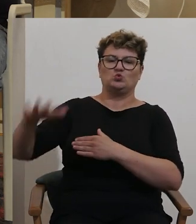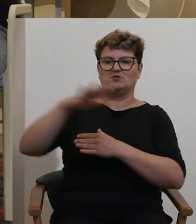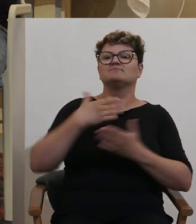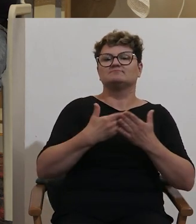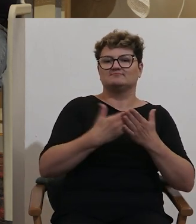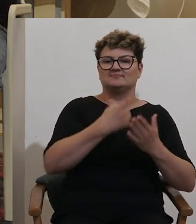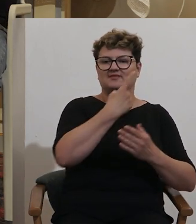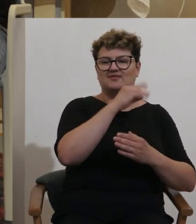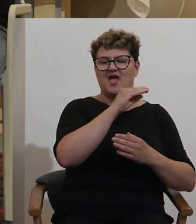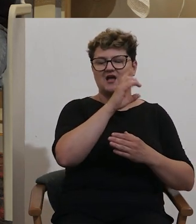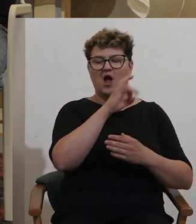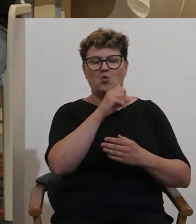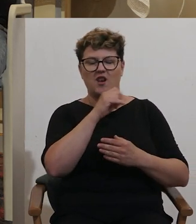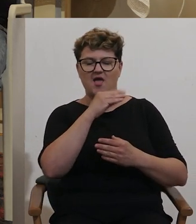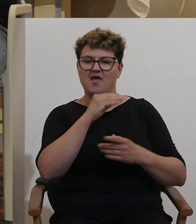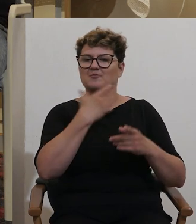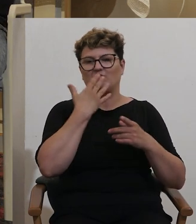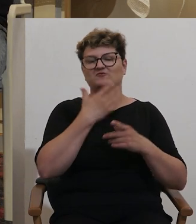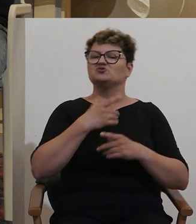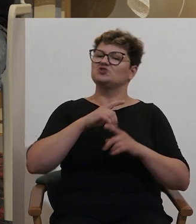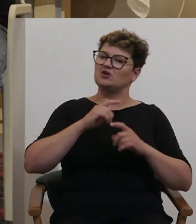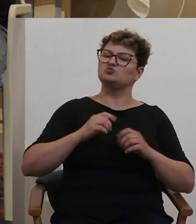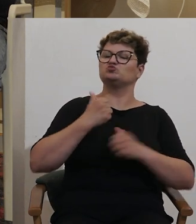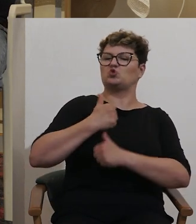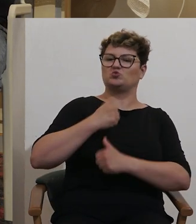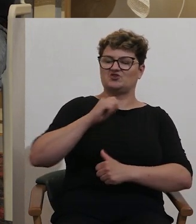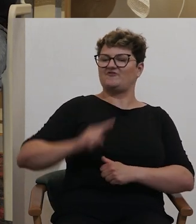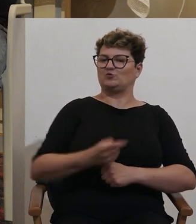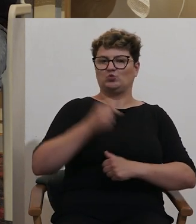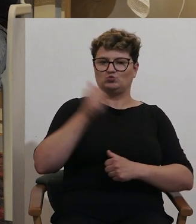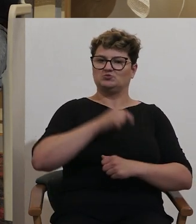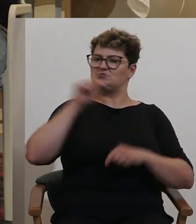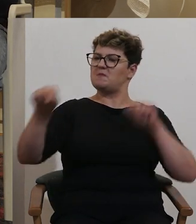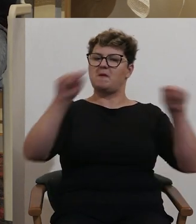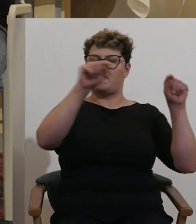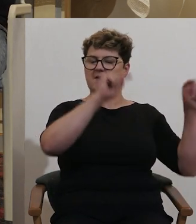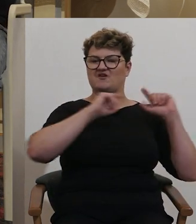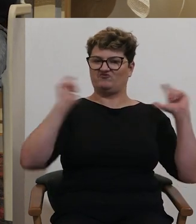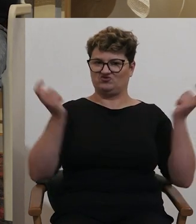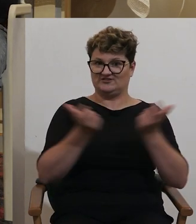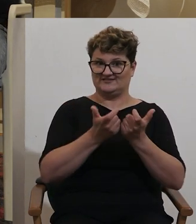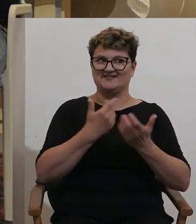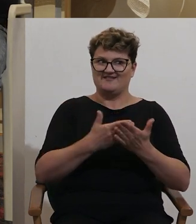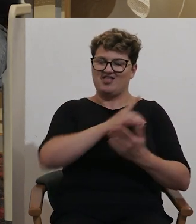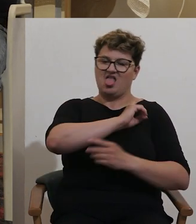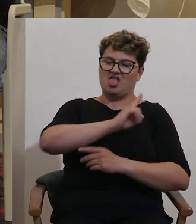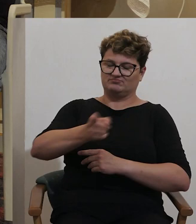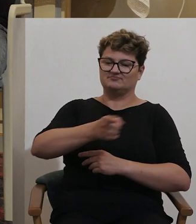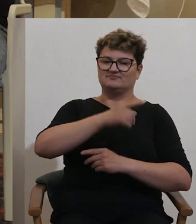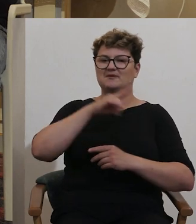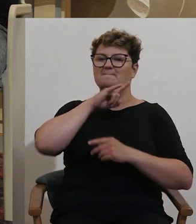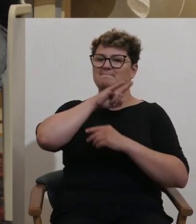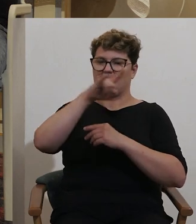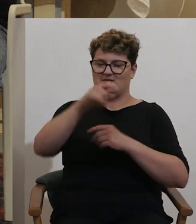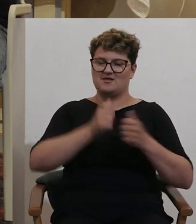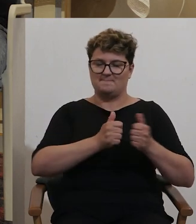że żołnierz francuski musi być na wszystkich frontach II wojny światowej i wysłał pilotów